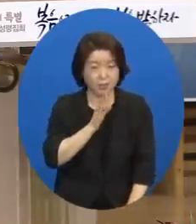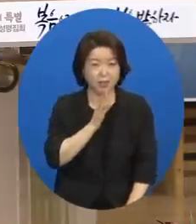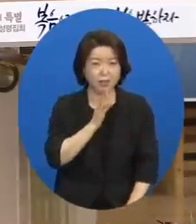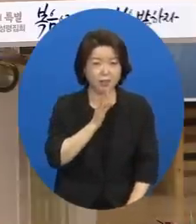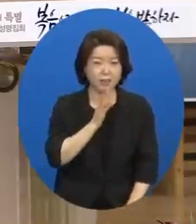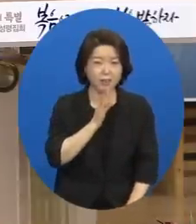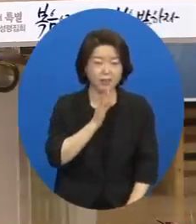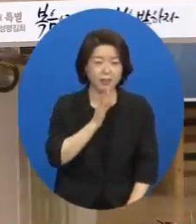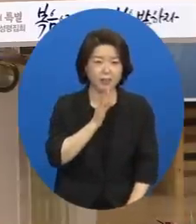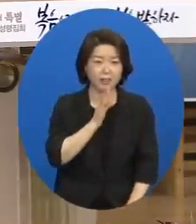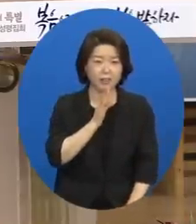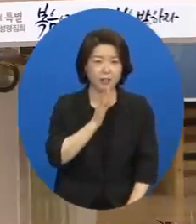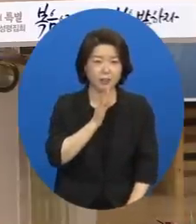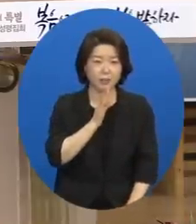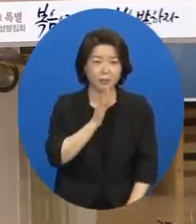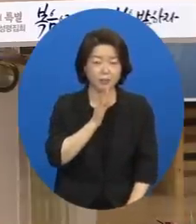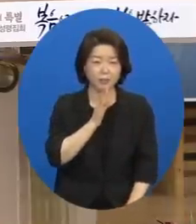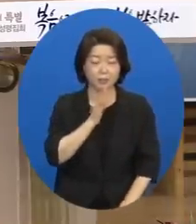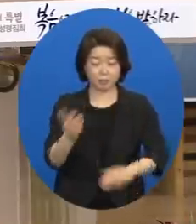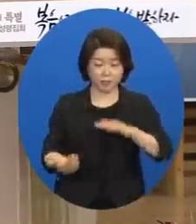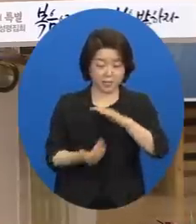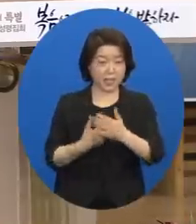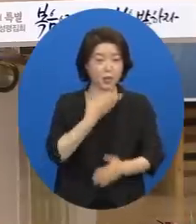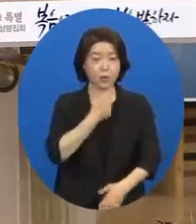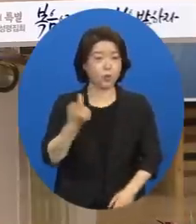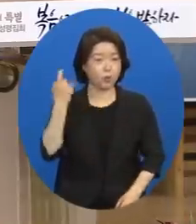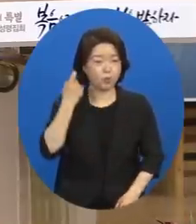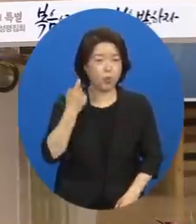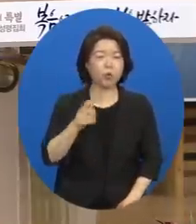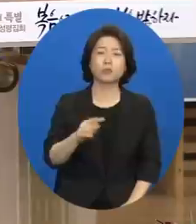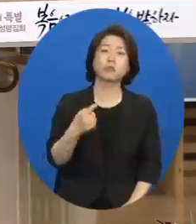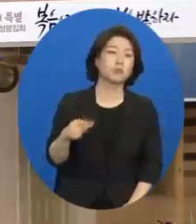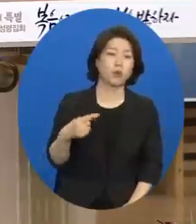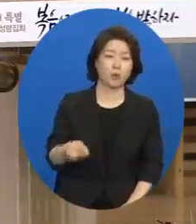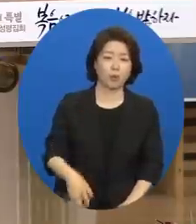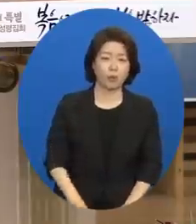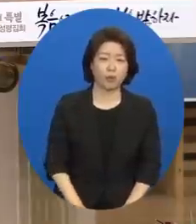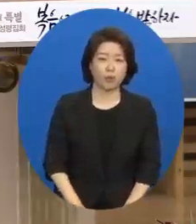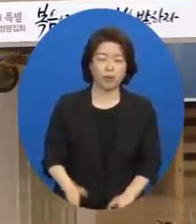이 최고의 복음은 어떤 것일까? 자,